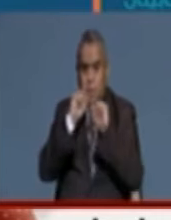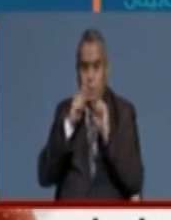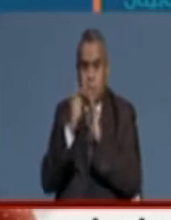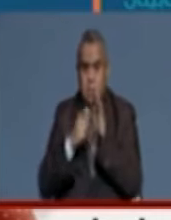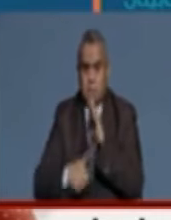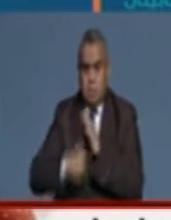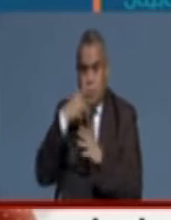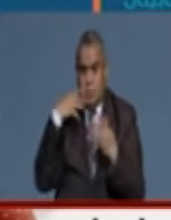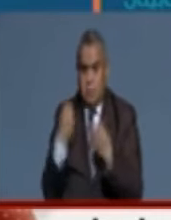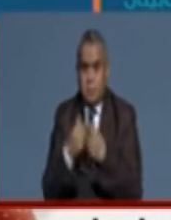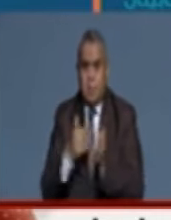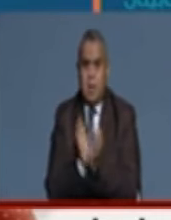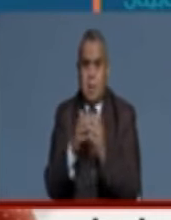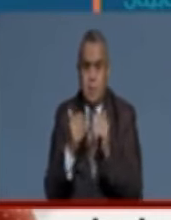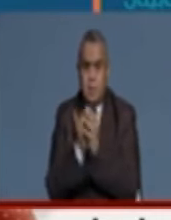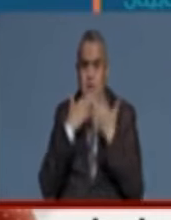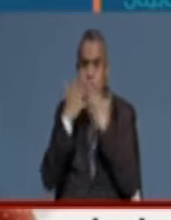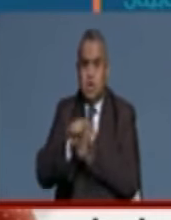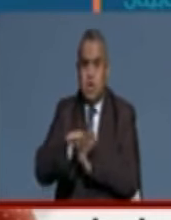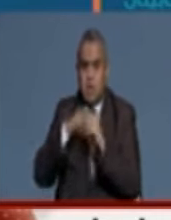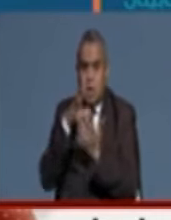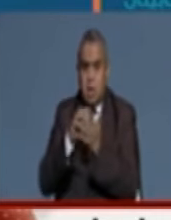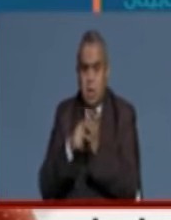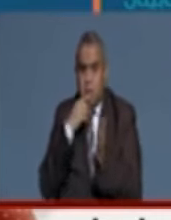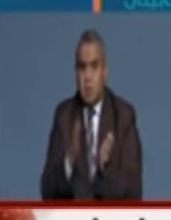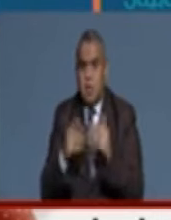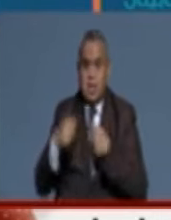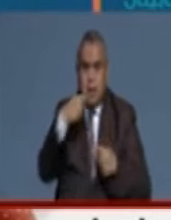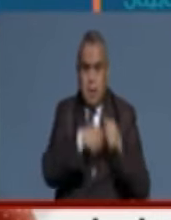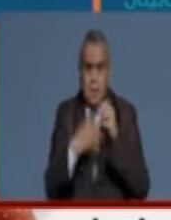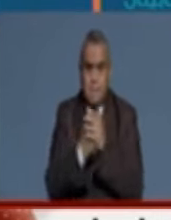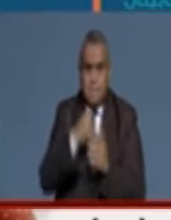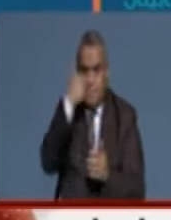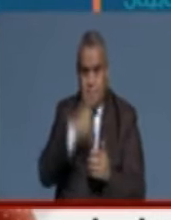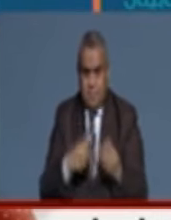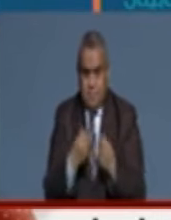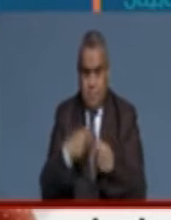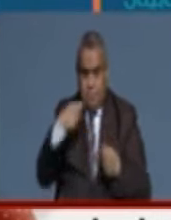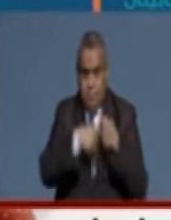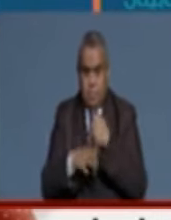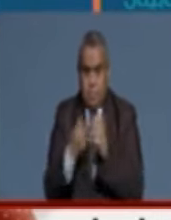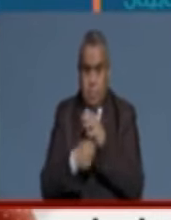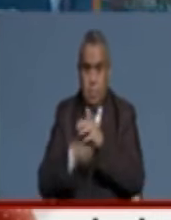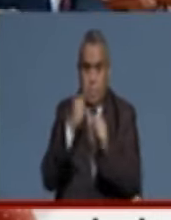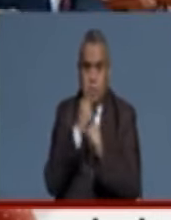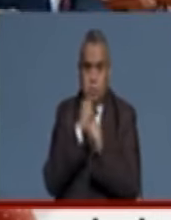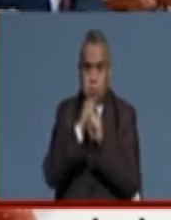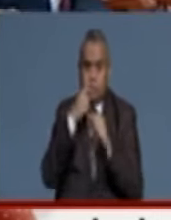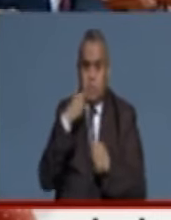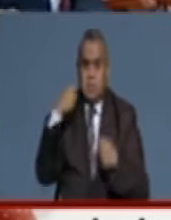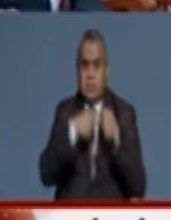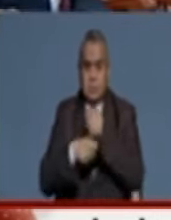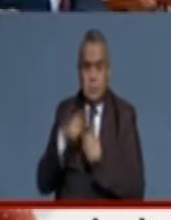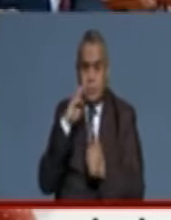فريق متميز مشترك بين شركة ابدأ وشركة القاهرة كابيتال للاستثمارات المالية. بدأنا استراتيجية الاستثمار بضخ